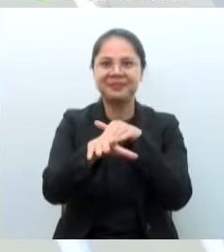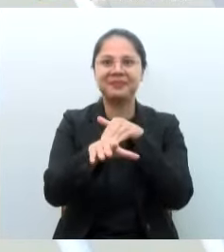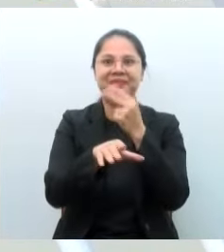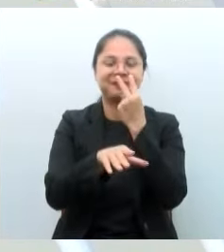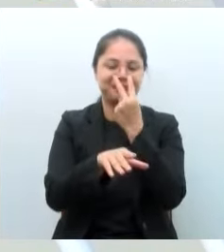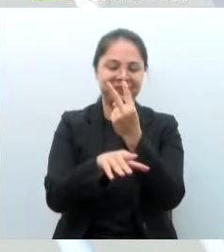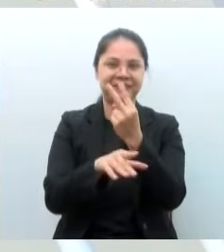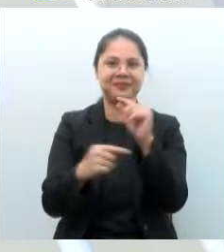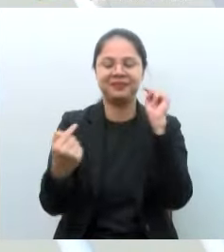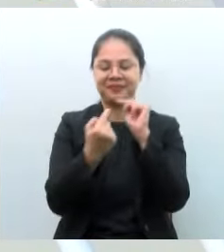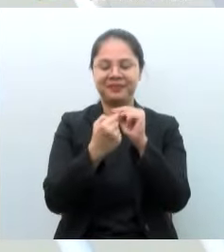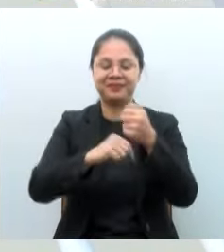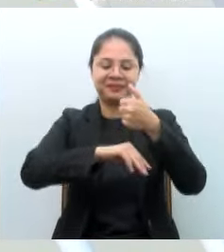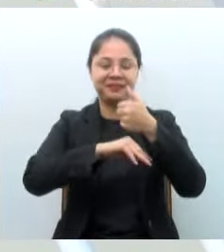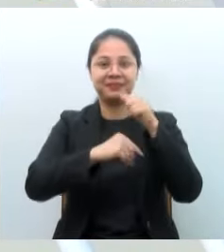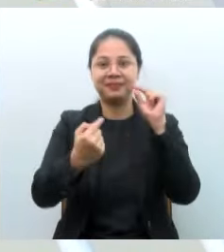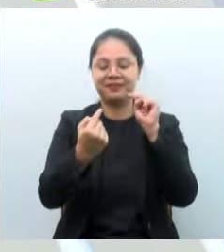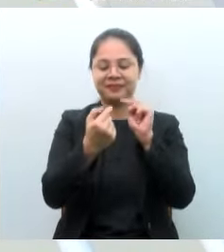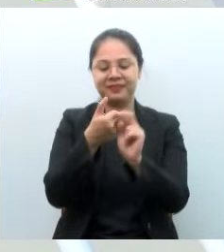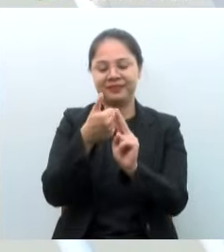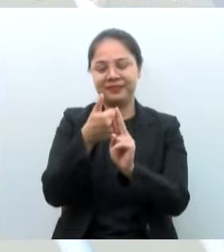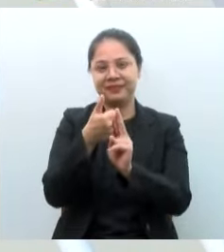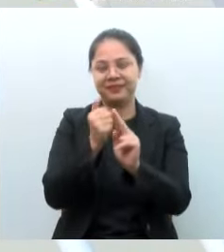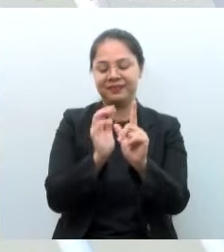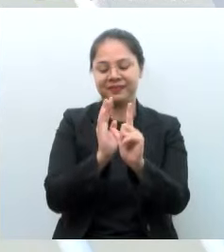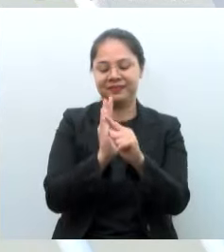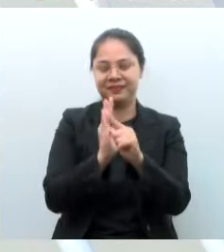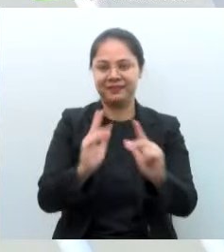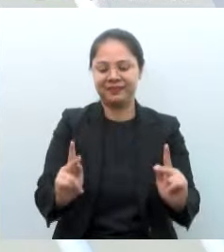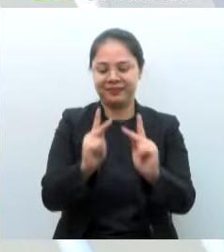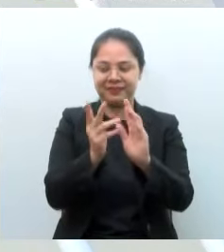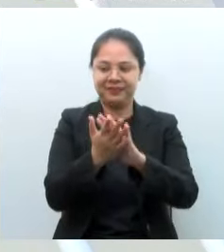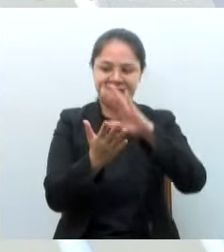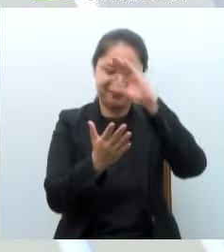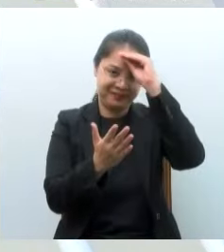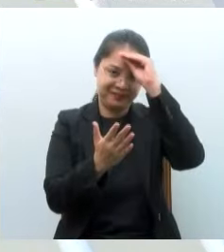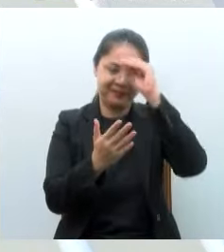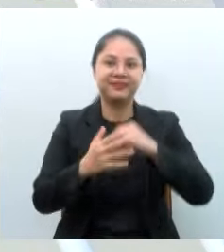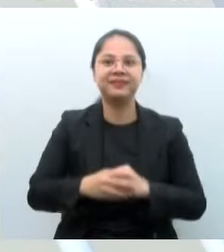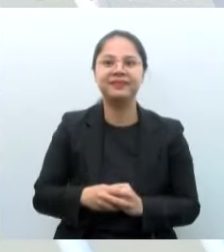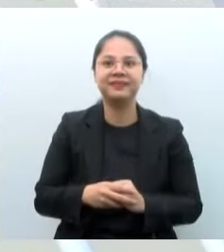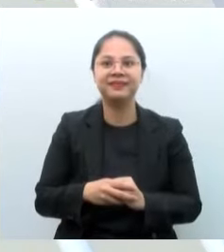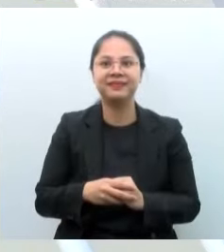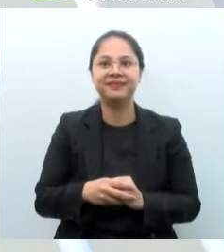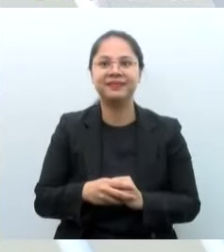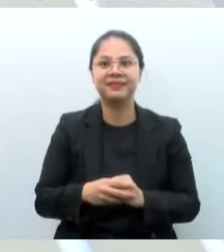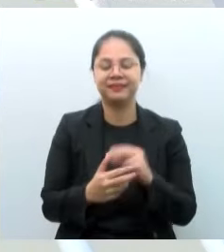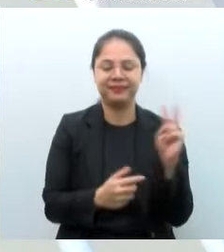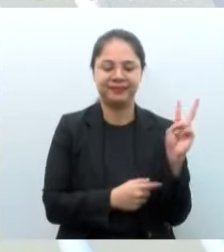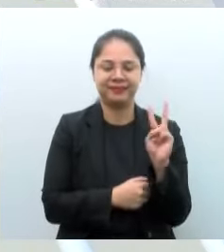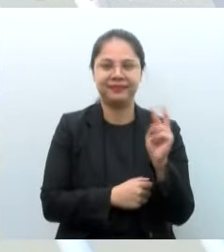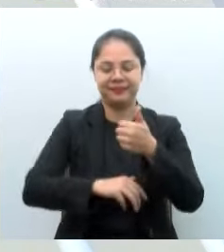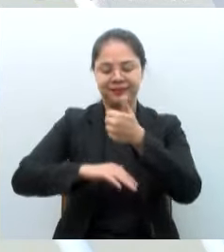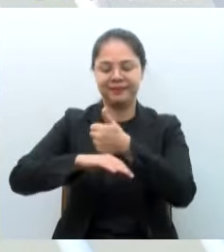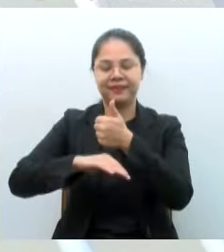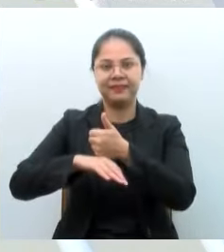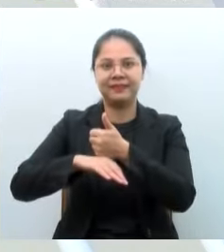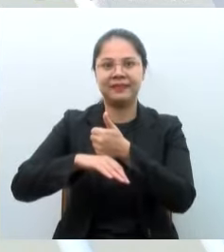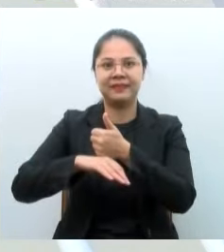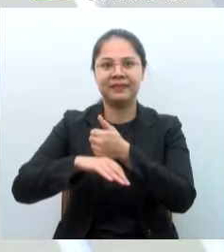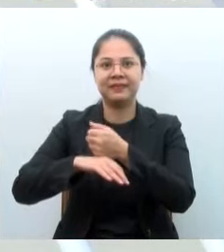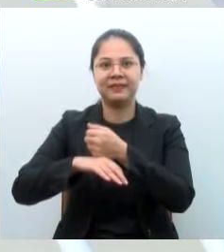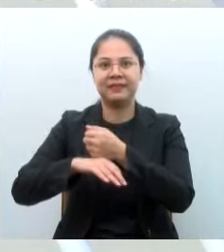นาพัฒนาทวีดลค่ะท่านรองเลขาธิการคณะกรรมการการศึกษาขั้นพื้นฐานนะคะท่านผอ.สุภสินภูศรีโสมท่านผู้อำนวยการสำ